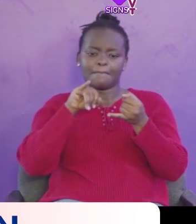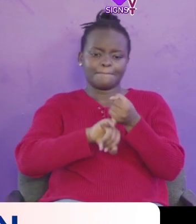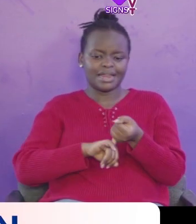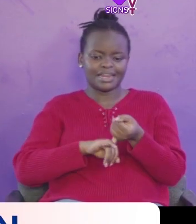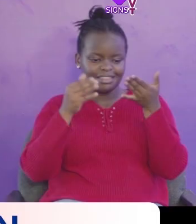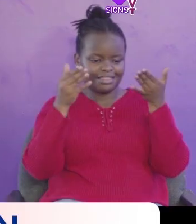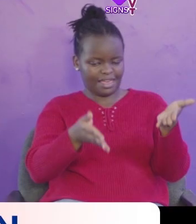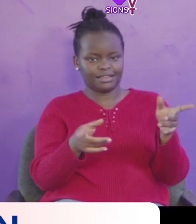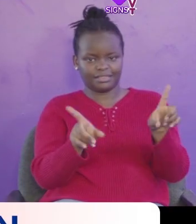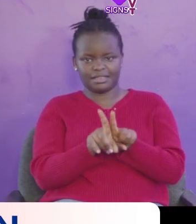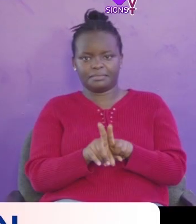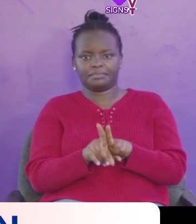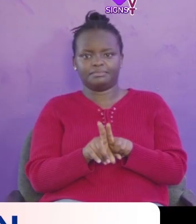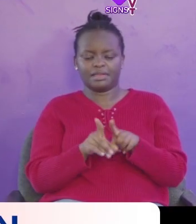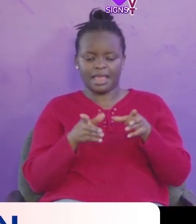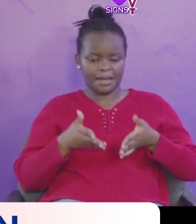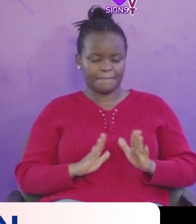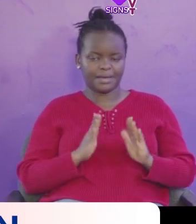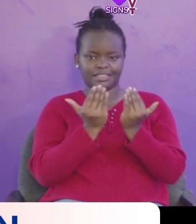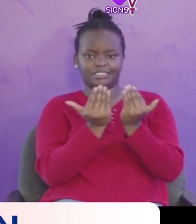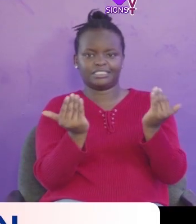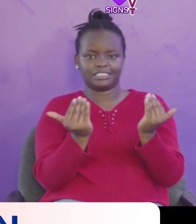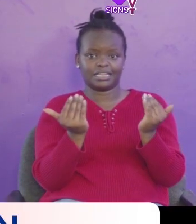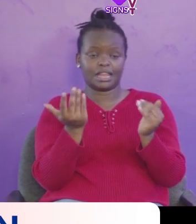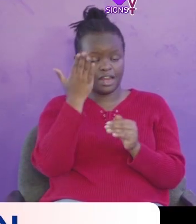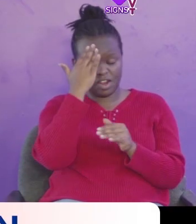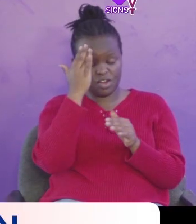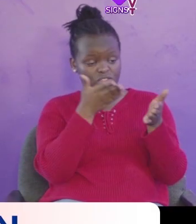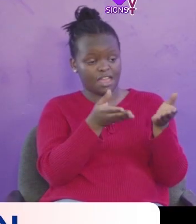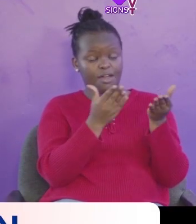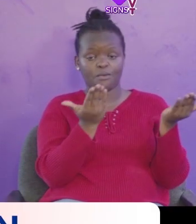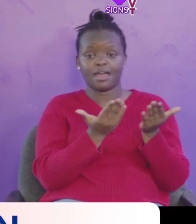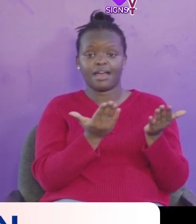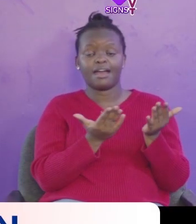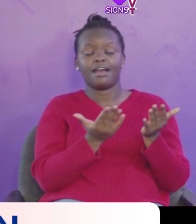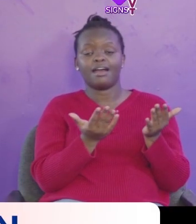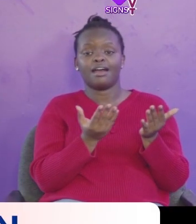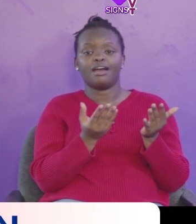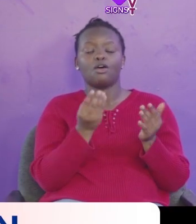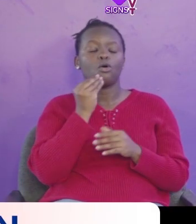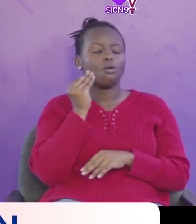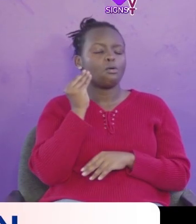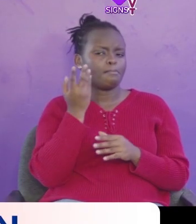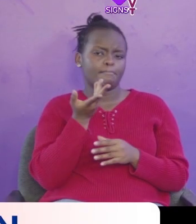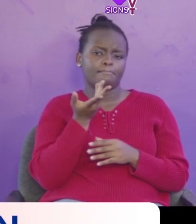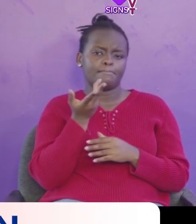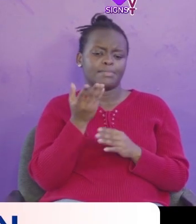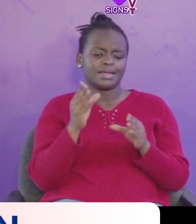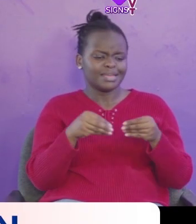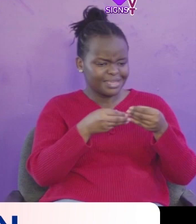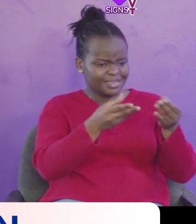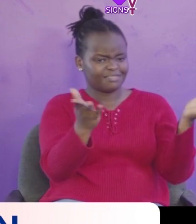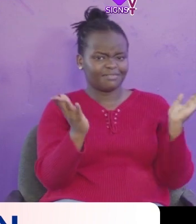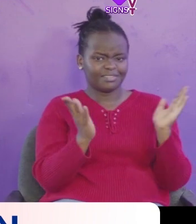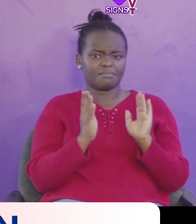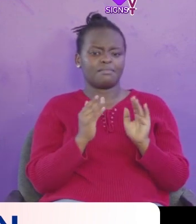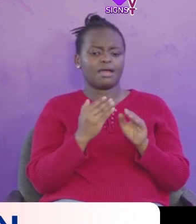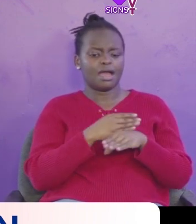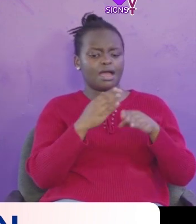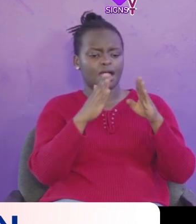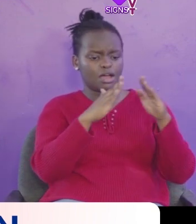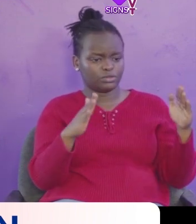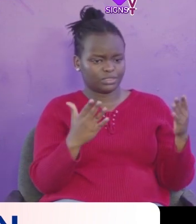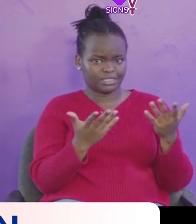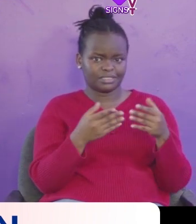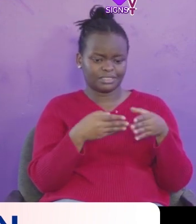akaolewa hapo. Na wakazaa hapo. Anajua huko ni wapi? Anajua Mukuru ni wapi? Yeah. Ni home. Wapatie structure owners nafasi,